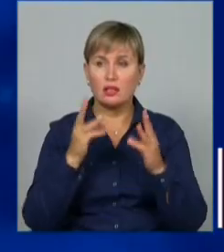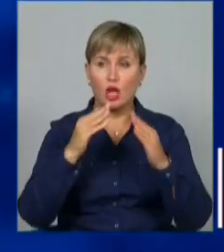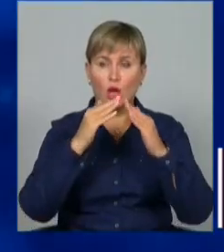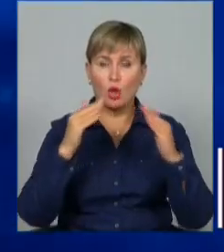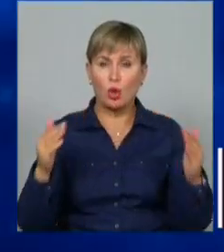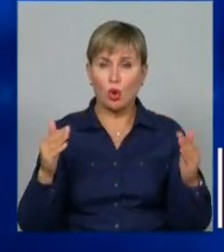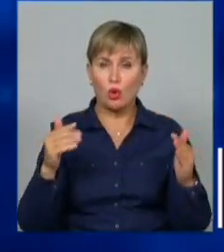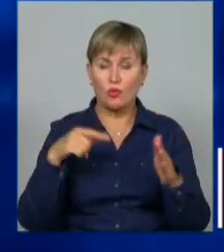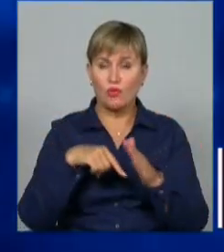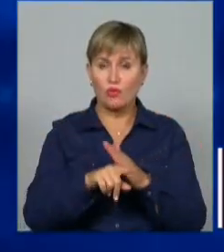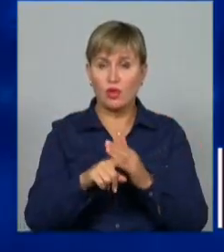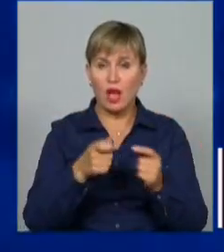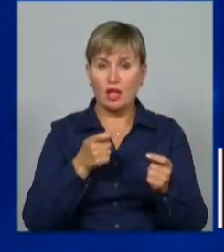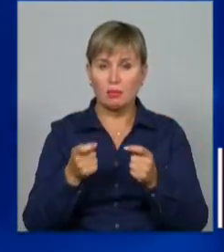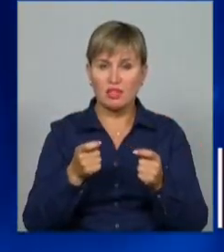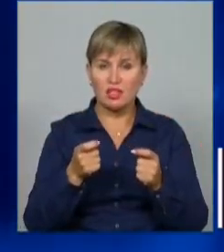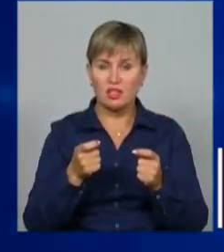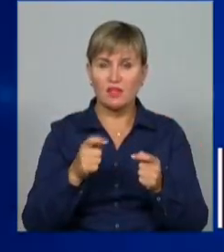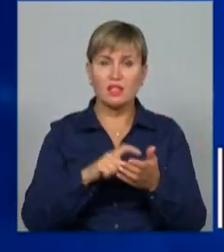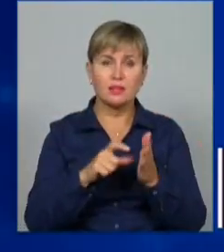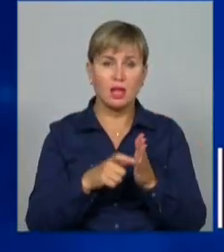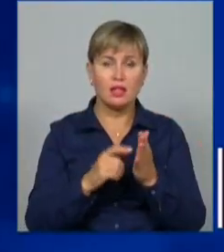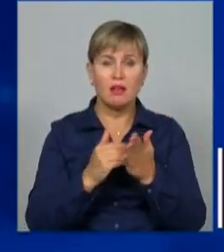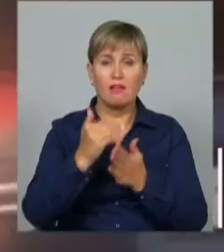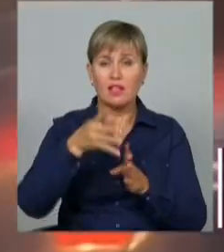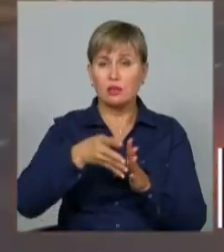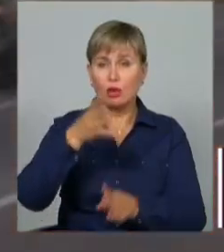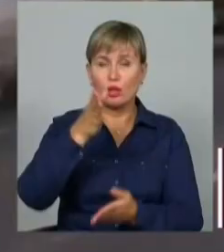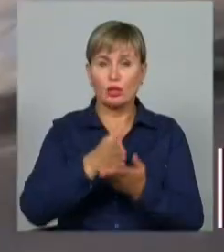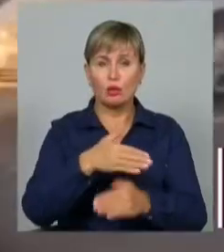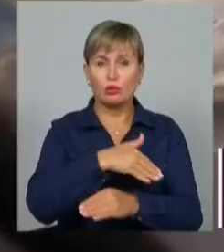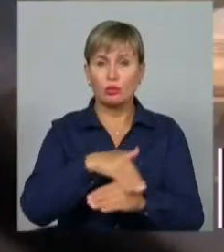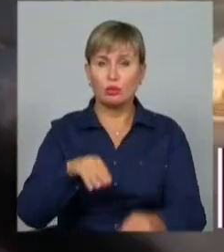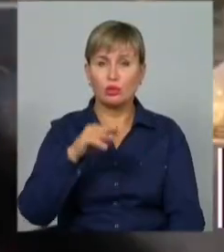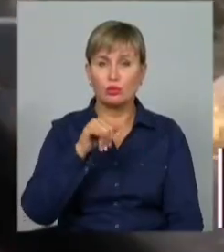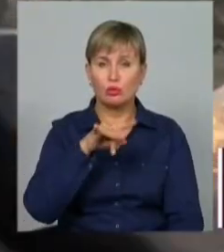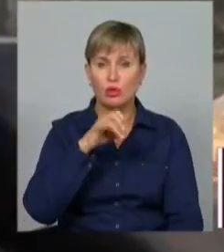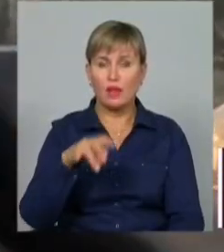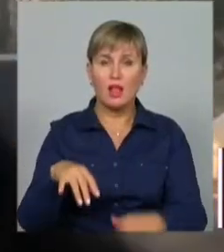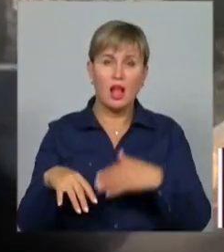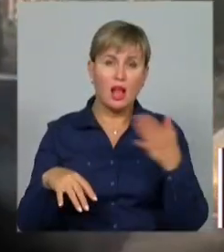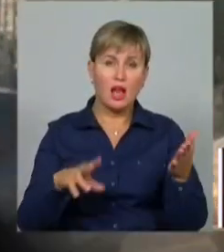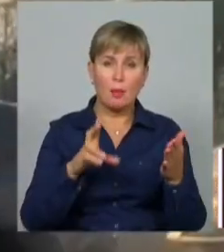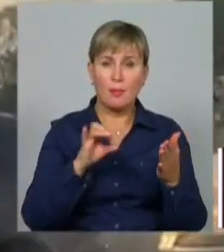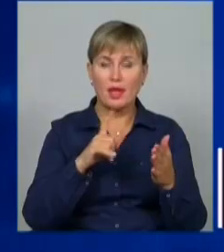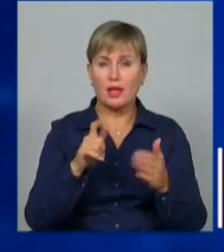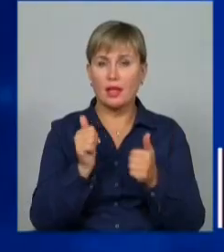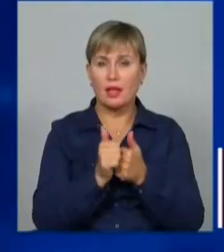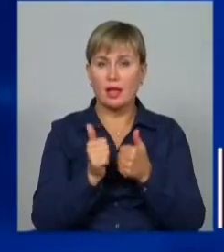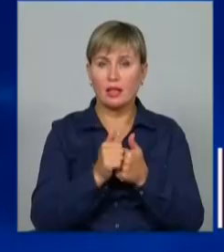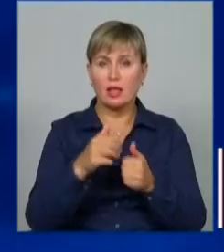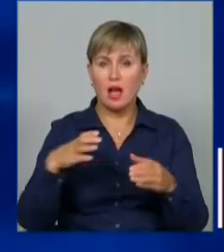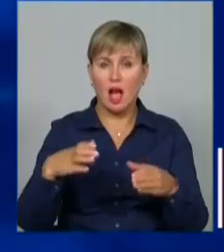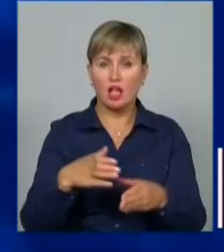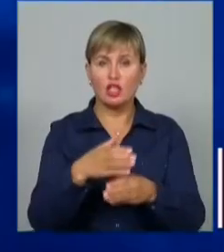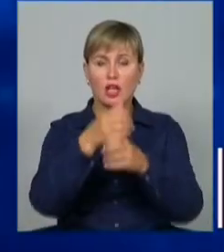и наружной обшивки административного здания высотный объект находится по проспекту тура на левом берегу возле торгового центра хан шатыр